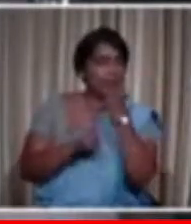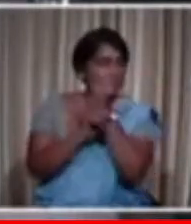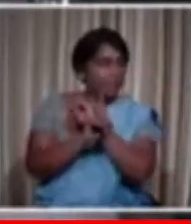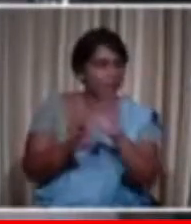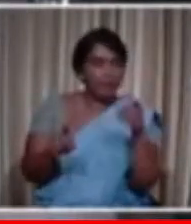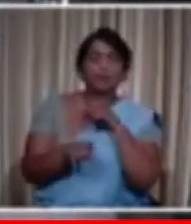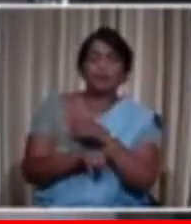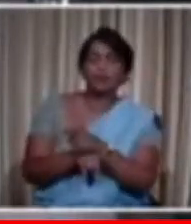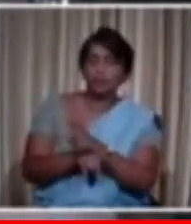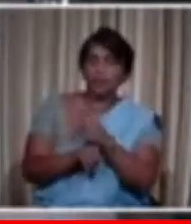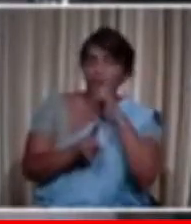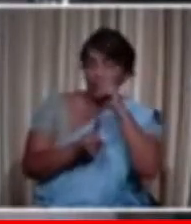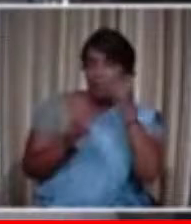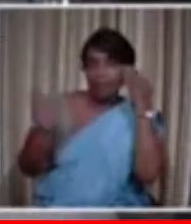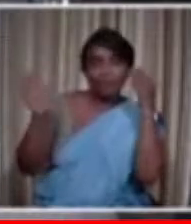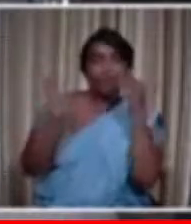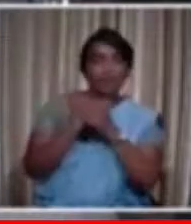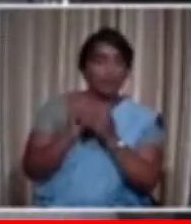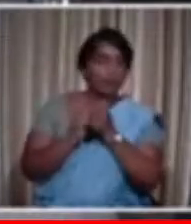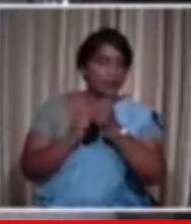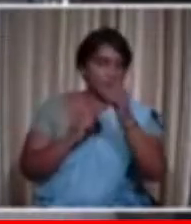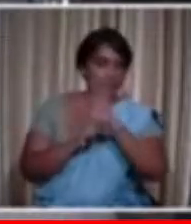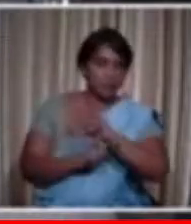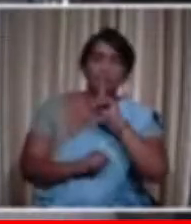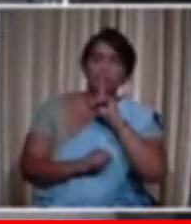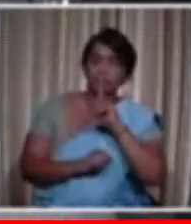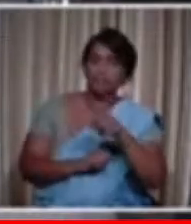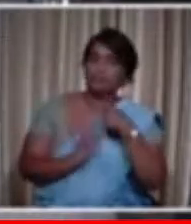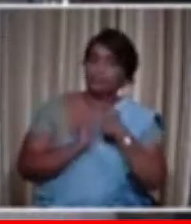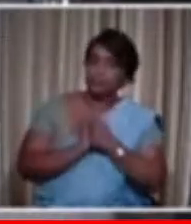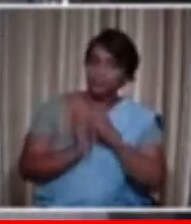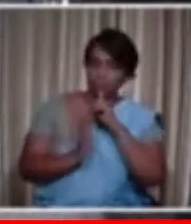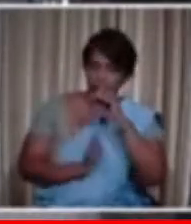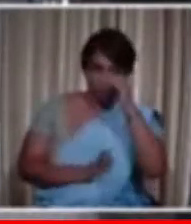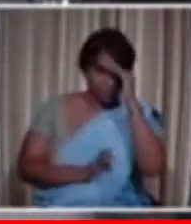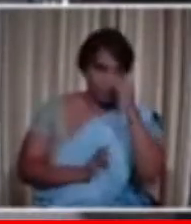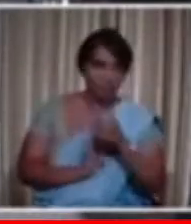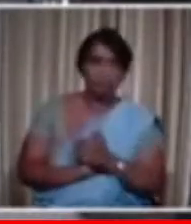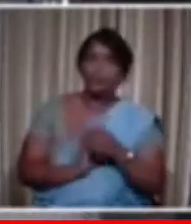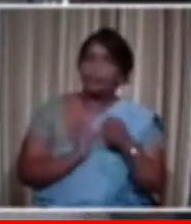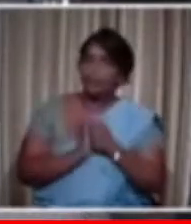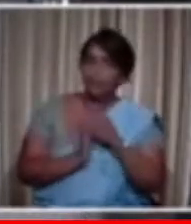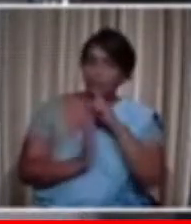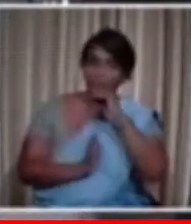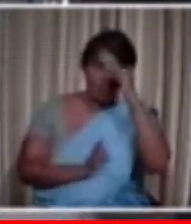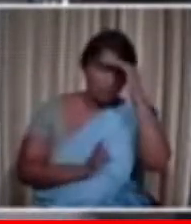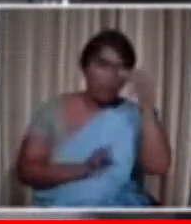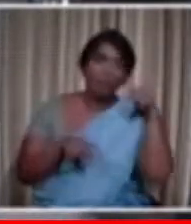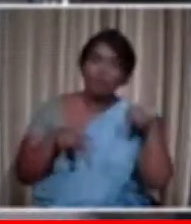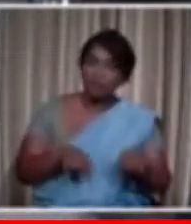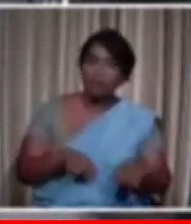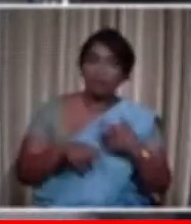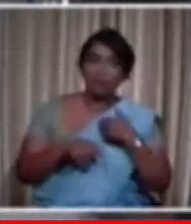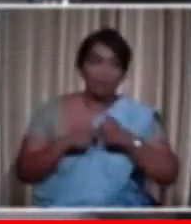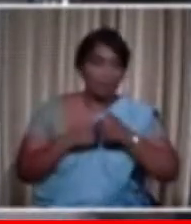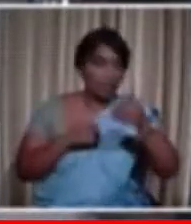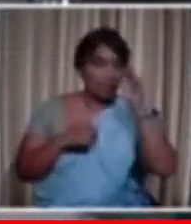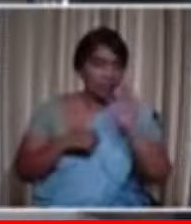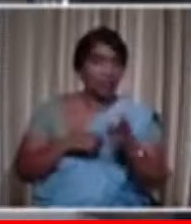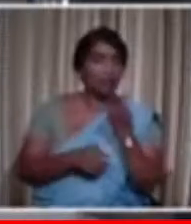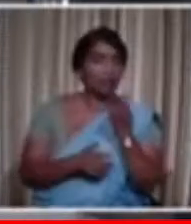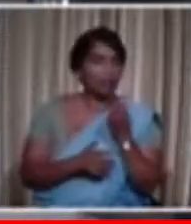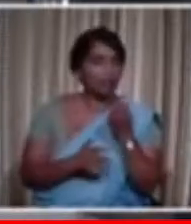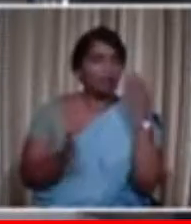විට එක ප්‍රමාණයට එල්ල වෙන බව කියන්න ඕන ගරු කතානායකතුමනි ගරු කථානායකතුමනි මේ උදා වෙලා තිබෙන